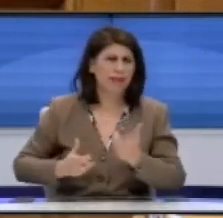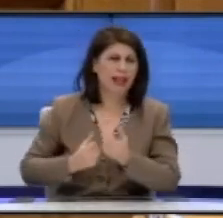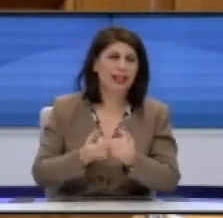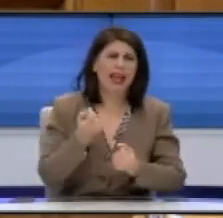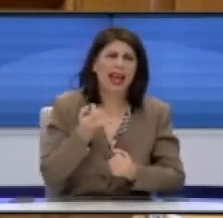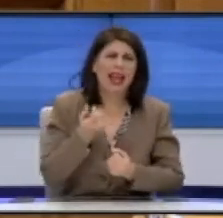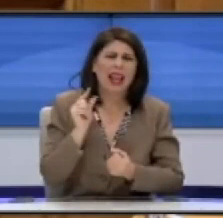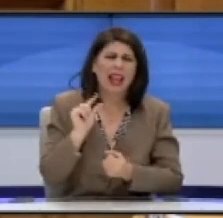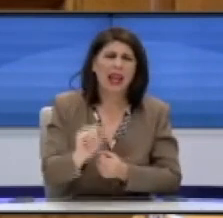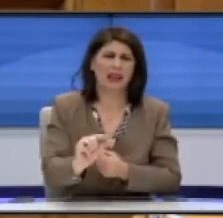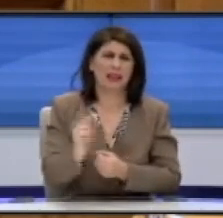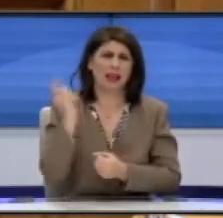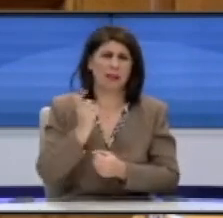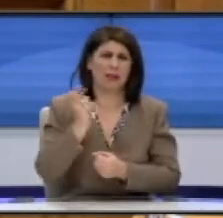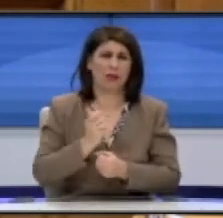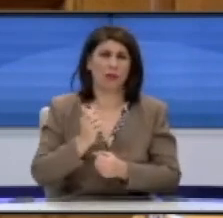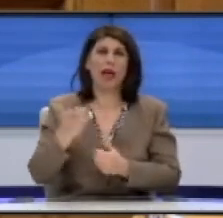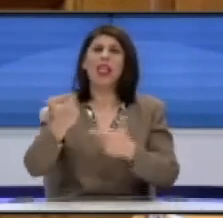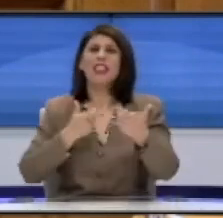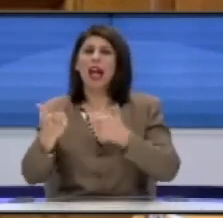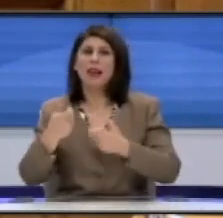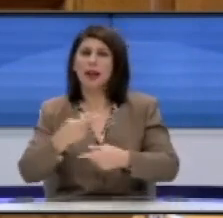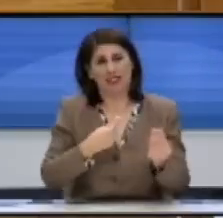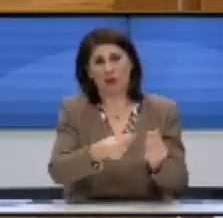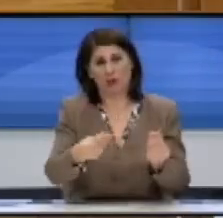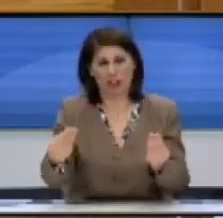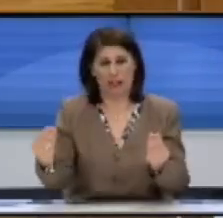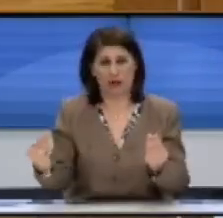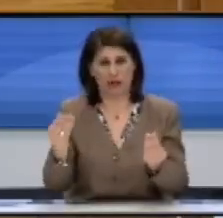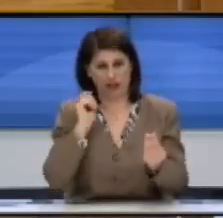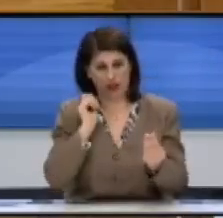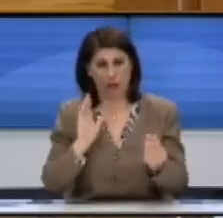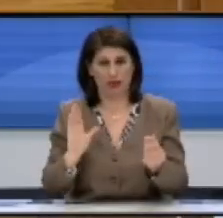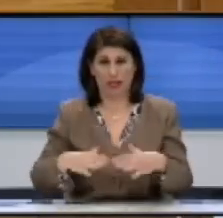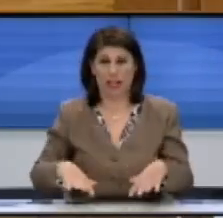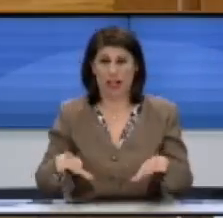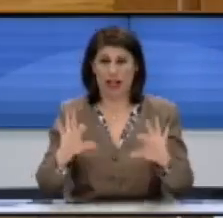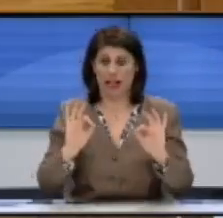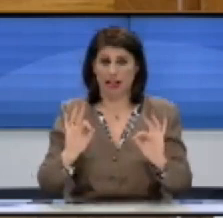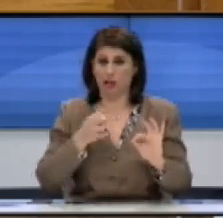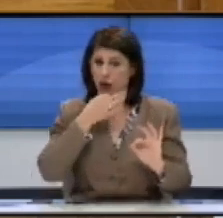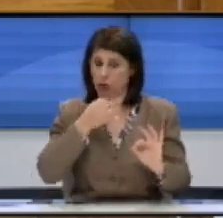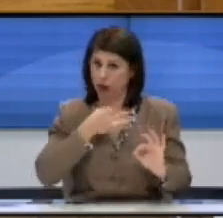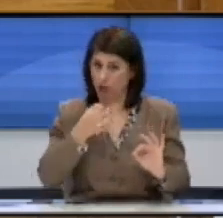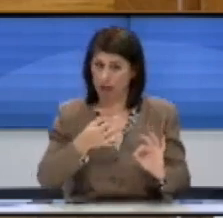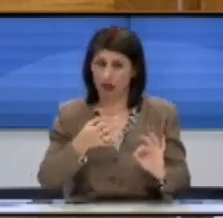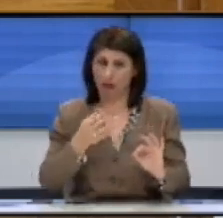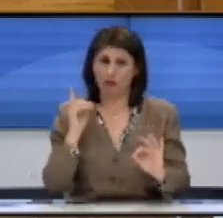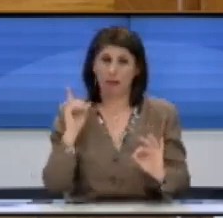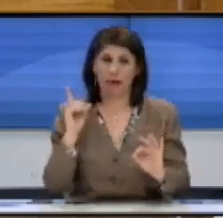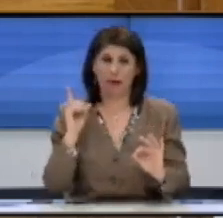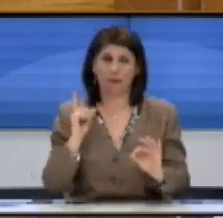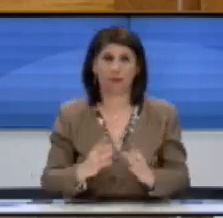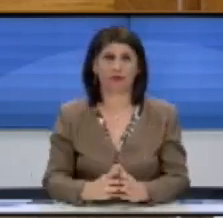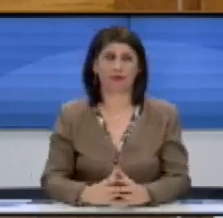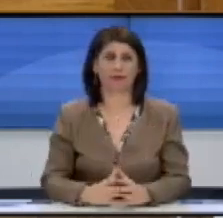να γνωμοδοτεί επί νομικών ζητημάτων γενικού ενδιαφέροντος, να διατυπώνει γνώμη επί της ερμηνείας και